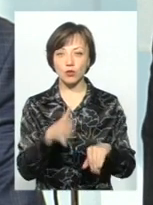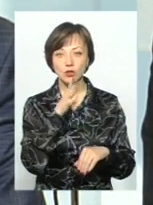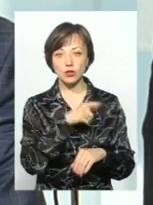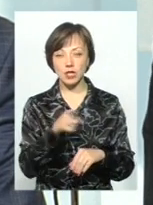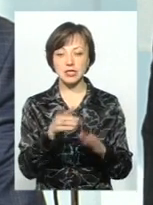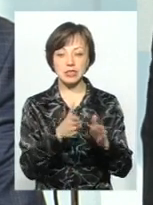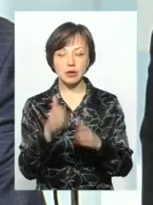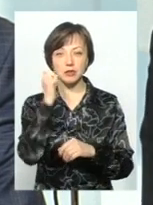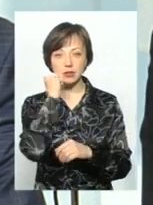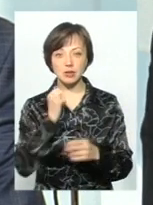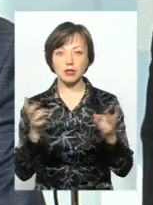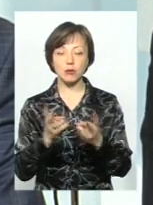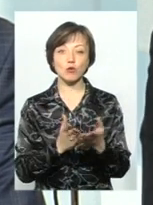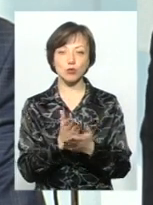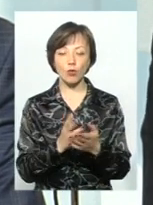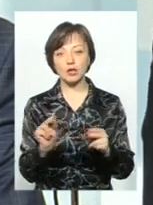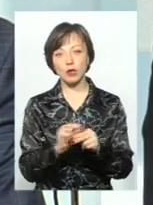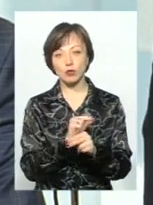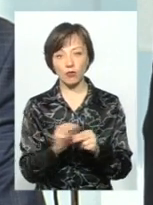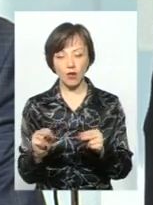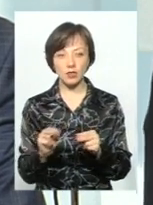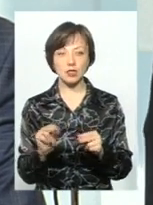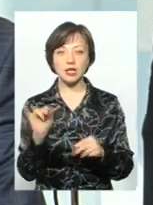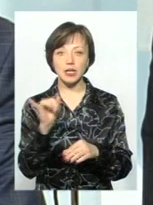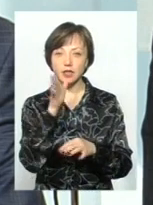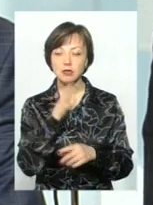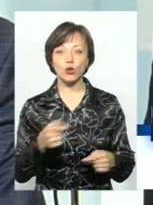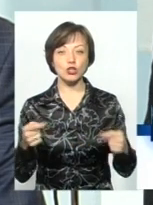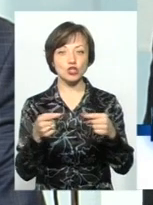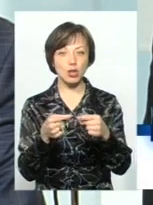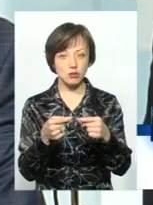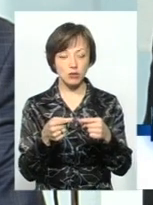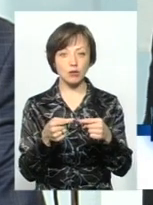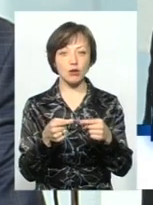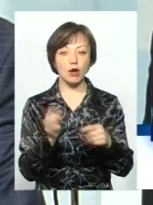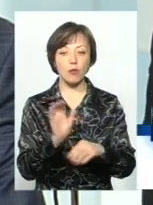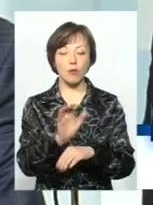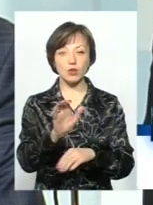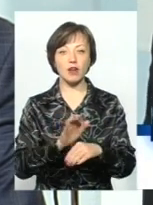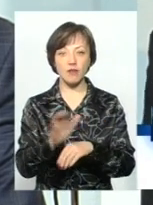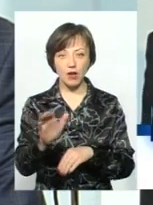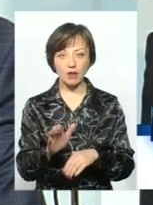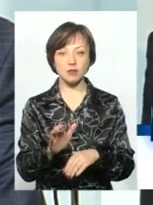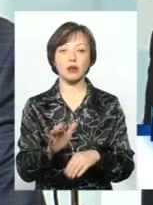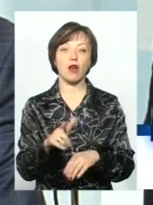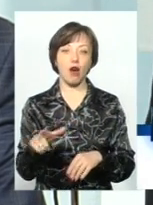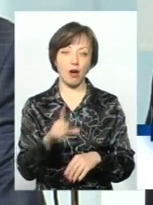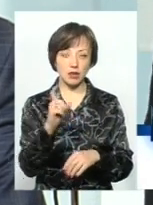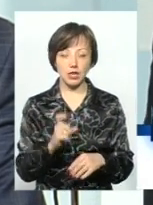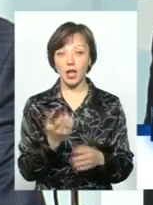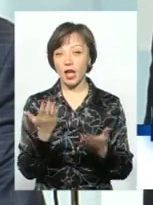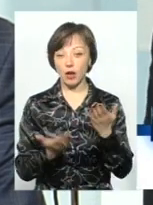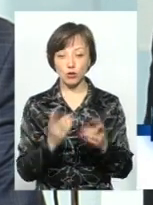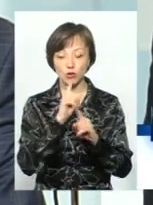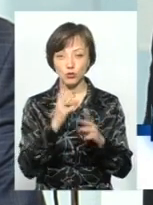старіє, а її треба обслуговувати, ремонтувати. І своєчасно подавати безперебійне безперебійне газопостачання. Тому якщо не